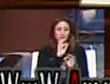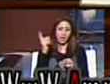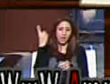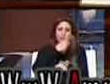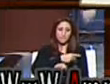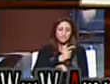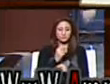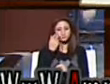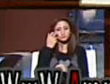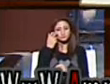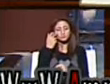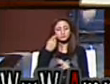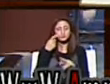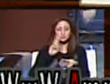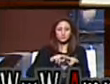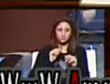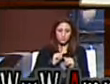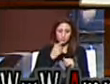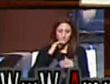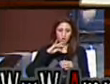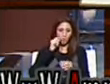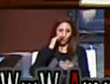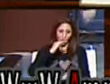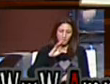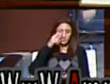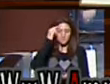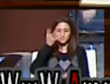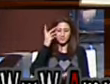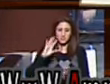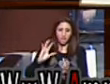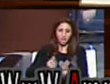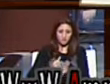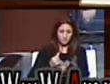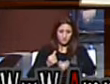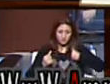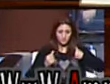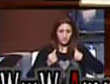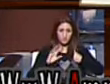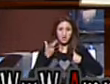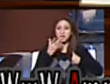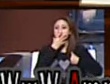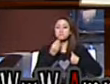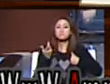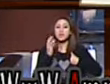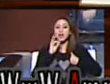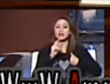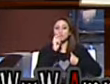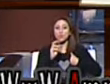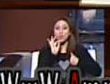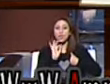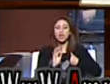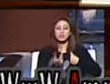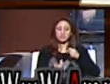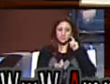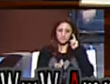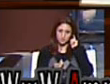النقطه الثانيه لما بيرجع الولد اصلا اهل المخطوف يقولوا مين اللي كان الوسيط في الدخول